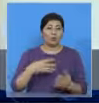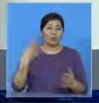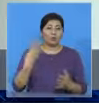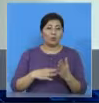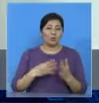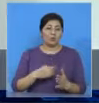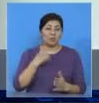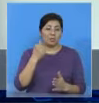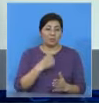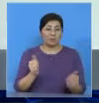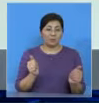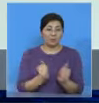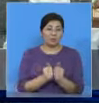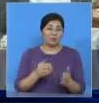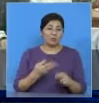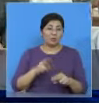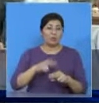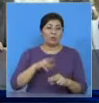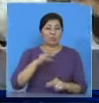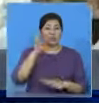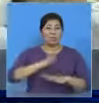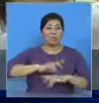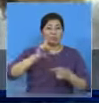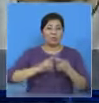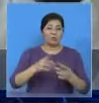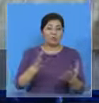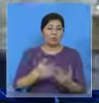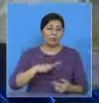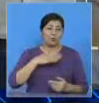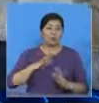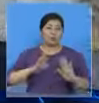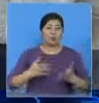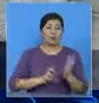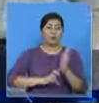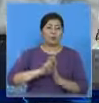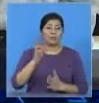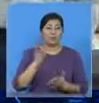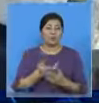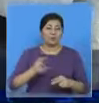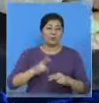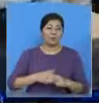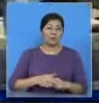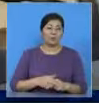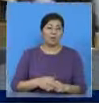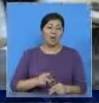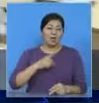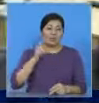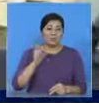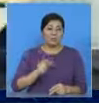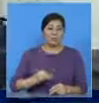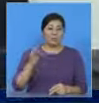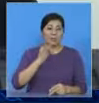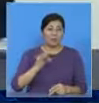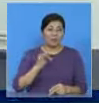90 жылдарымен тұспатысып келеді. Бұл елде еліміз тәуелсіздік алып түрлі оқиғалардың басталғаны белгілі. Арман Қоған Бозбаланың тарих